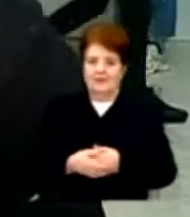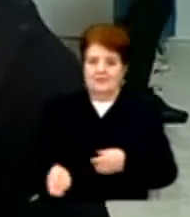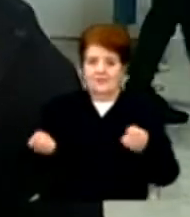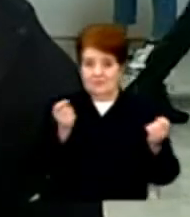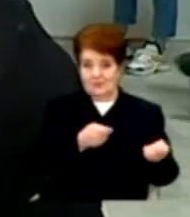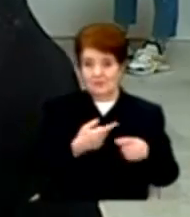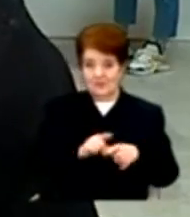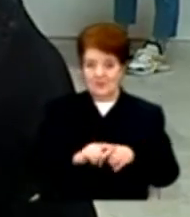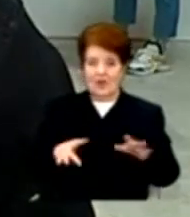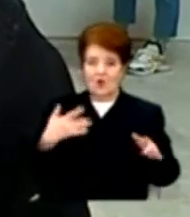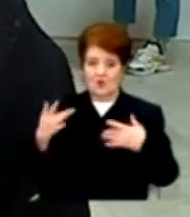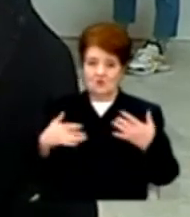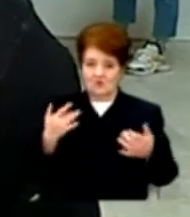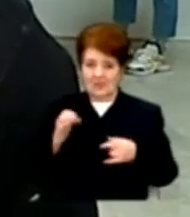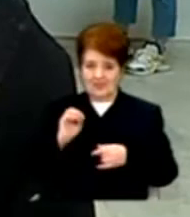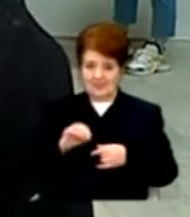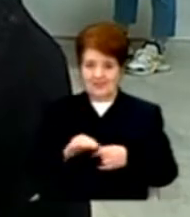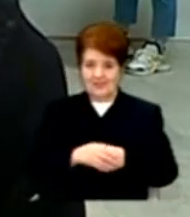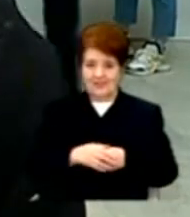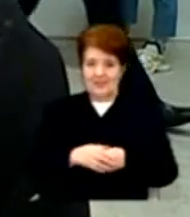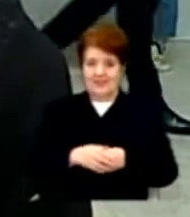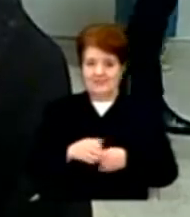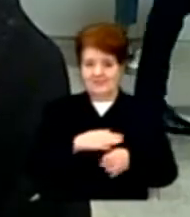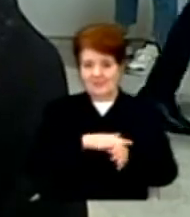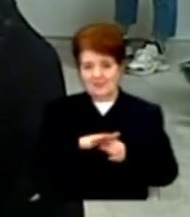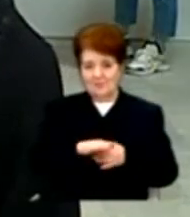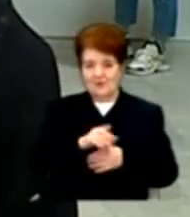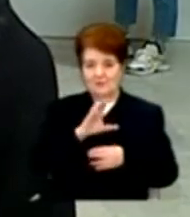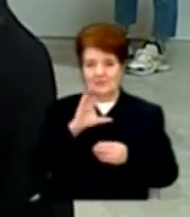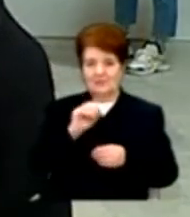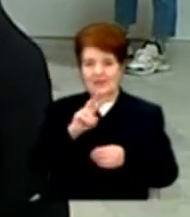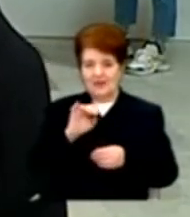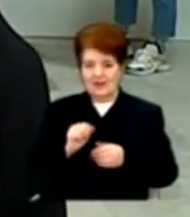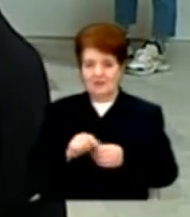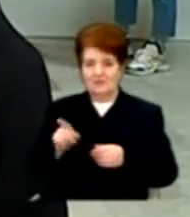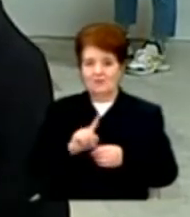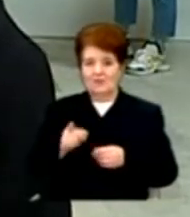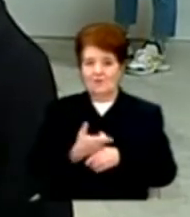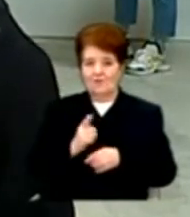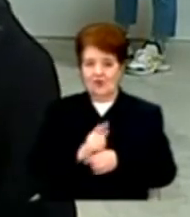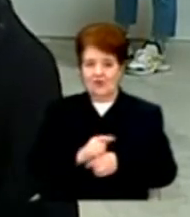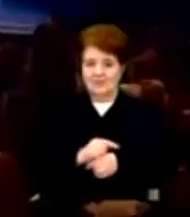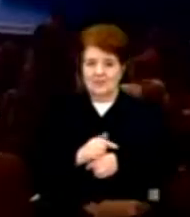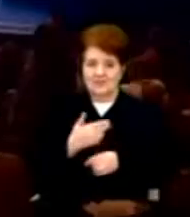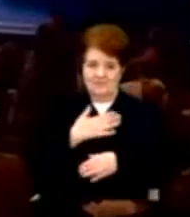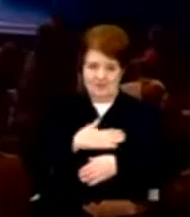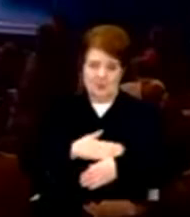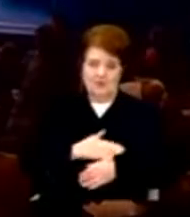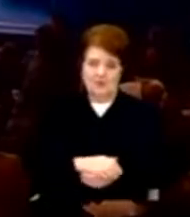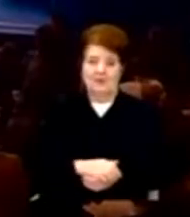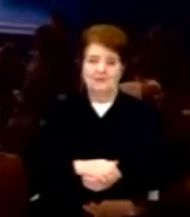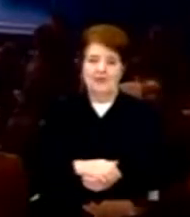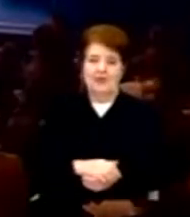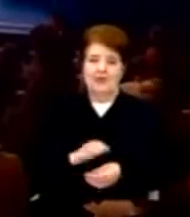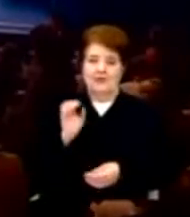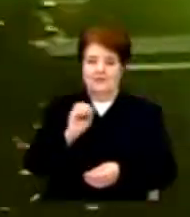așa concert, am ajuns să umplem sala, toată sala, ceea ce e foarte, foarte plăcut. La doar 15